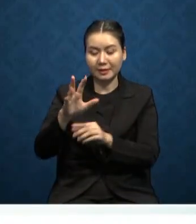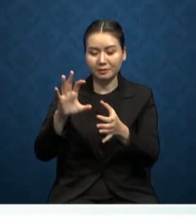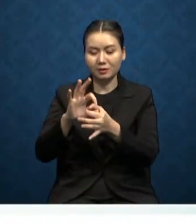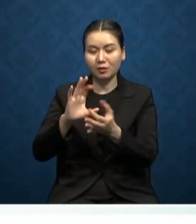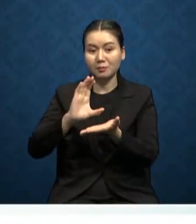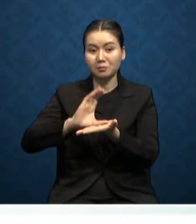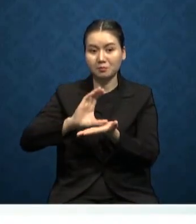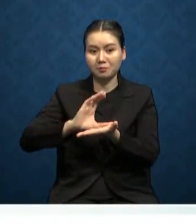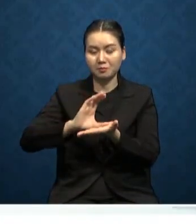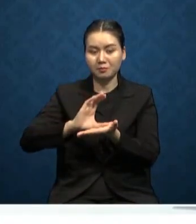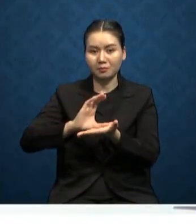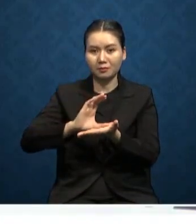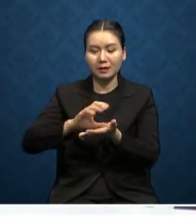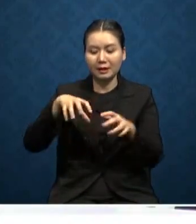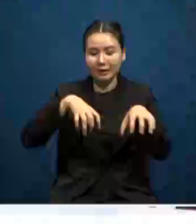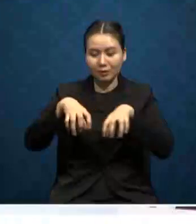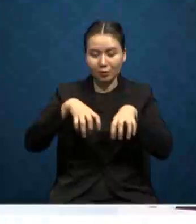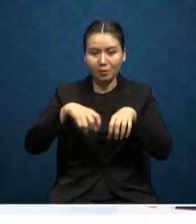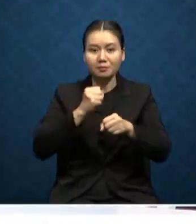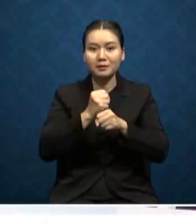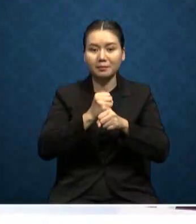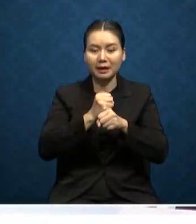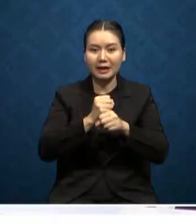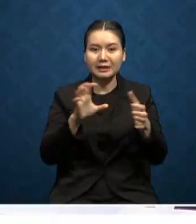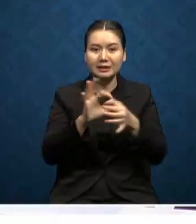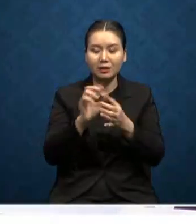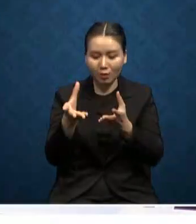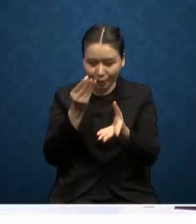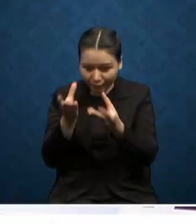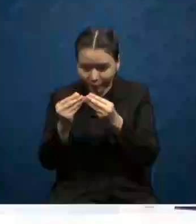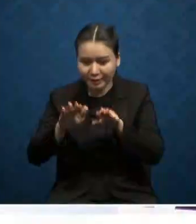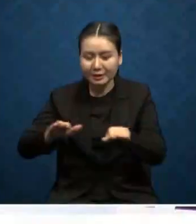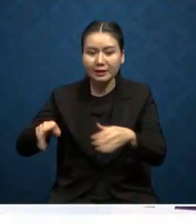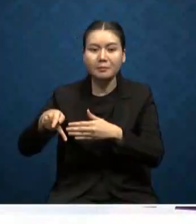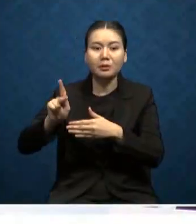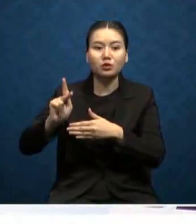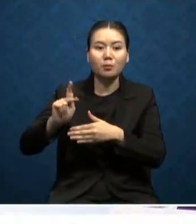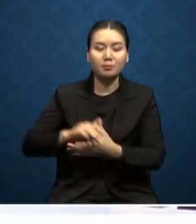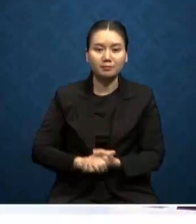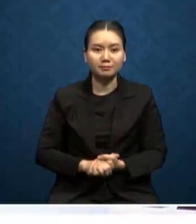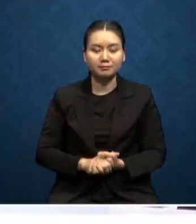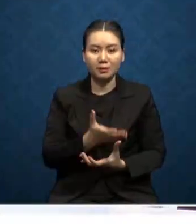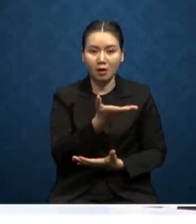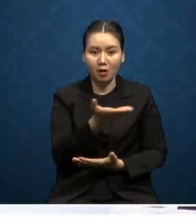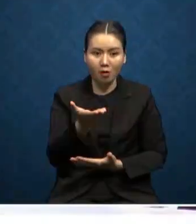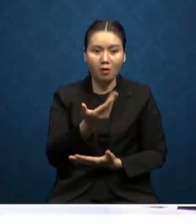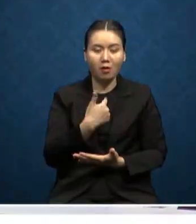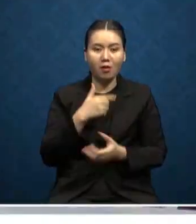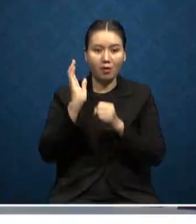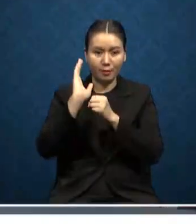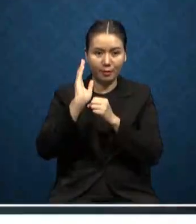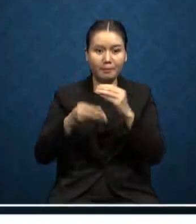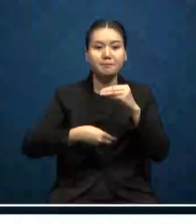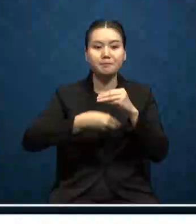มาณในฐานะคณะทำงานกรณีศึกษาเด็กปฐมวัยขออนุญาตกล่าวเรียนเสริ